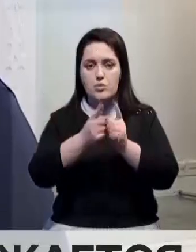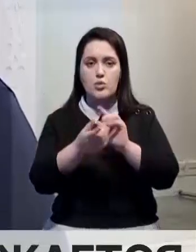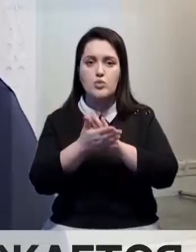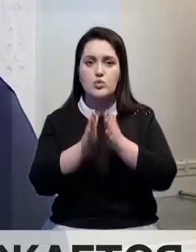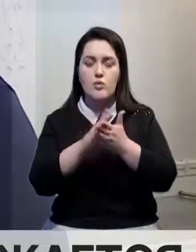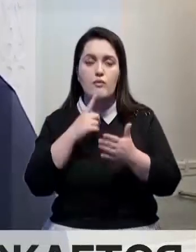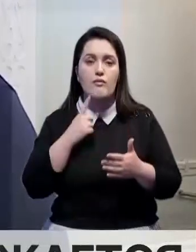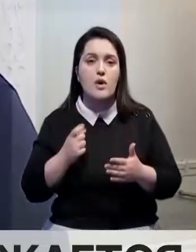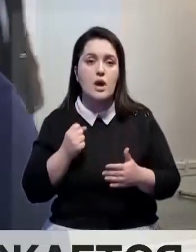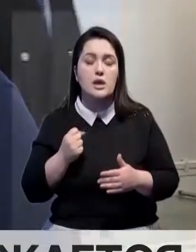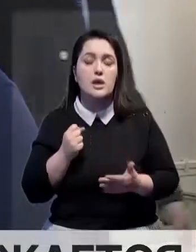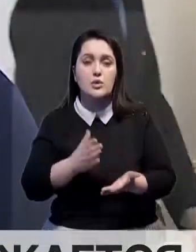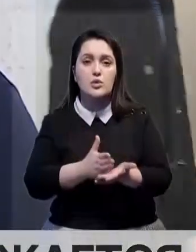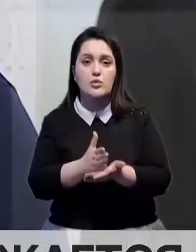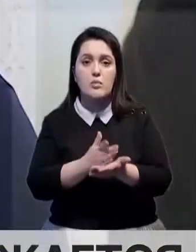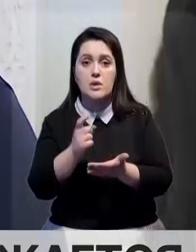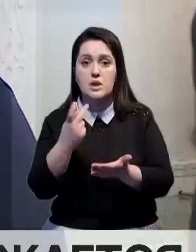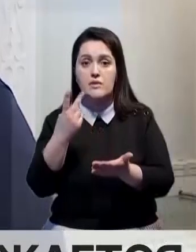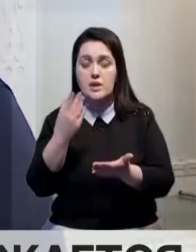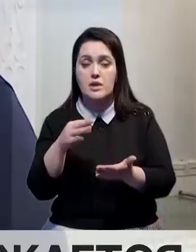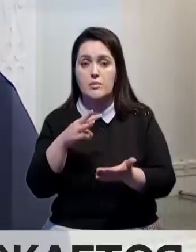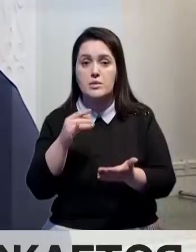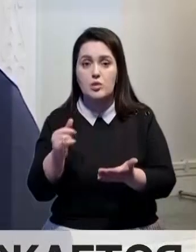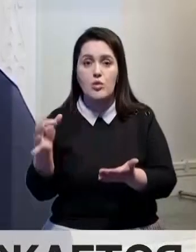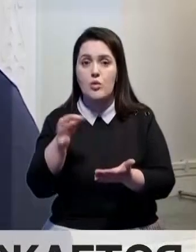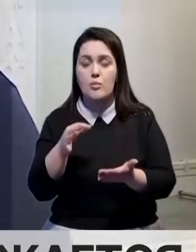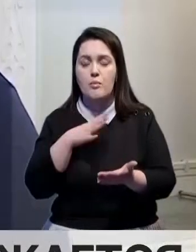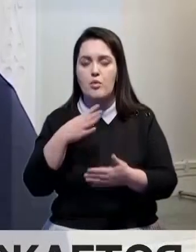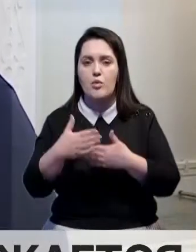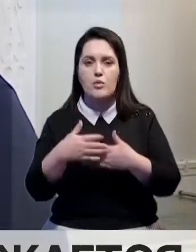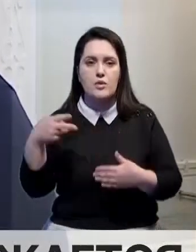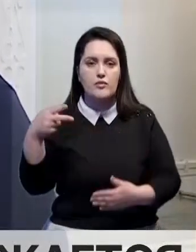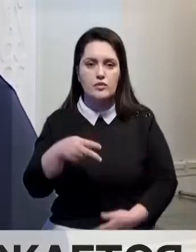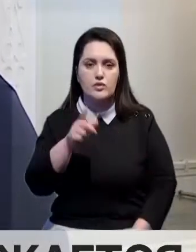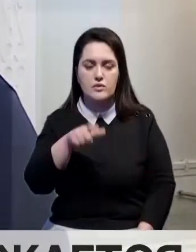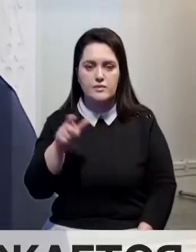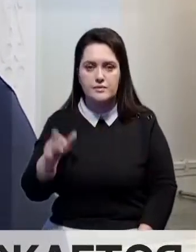военной службы. В целом за два дня в Мангистауской области мы охватили около 2000 человек.